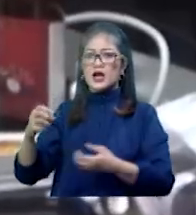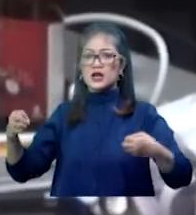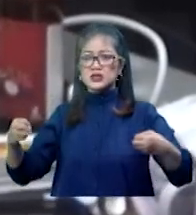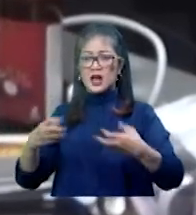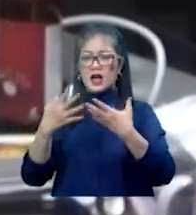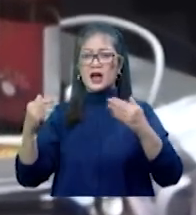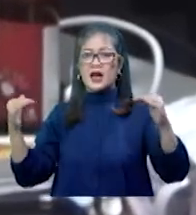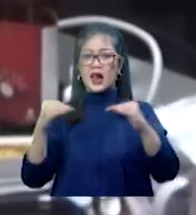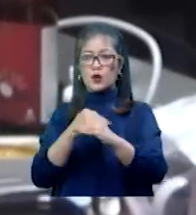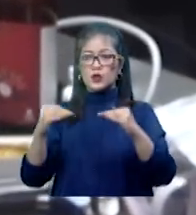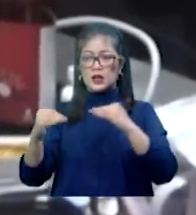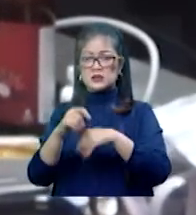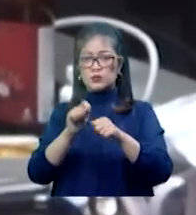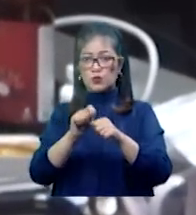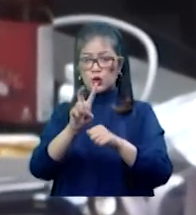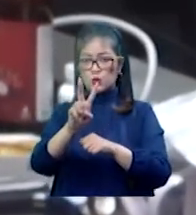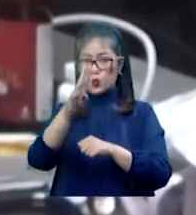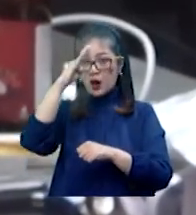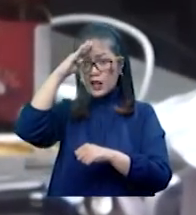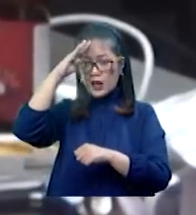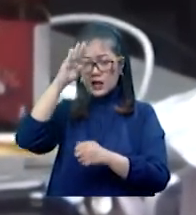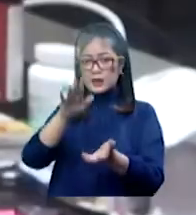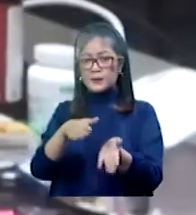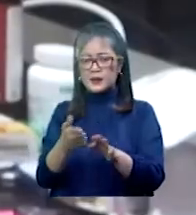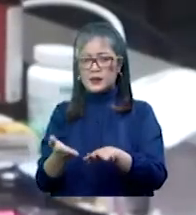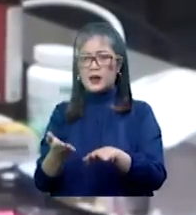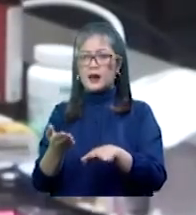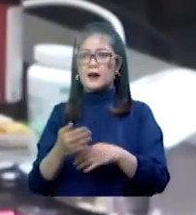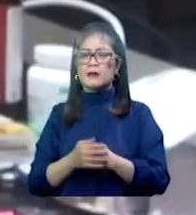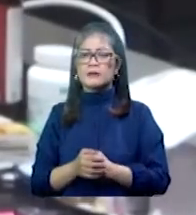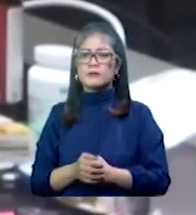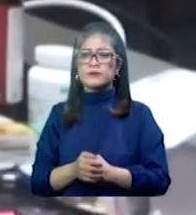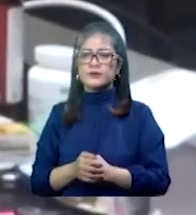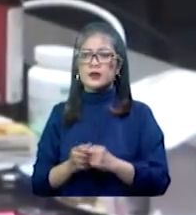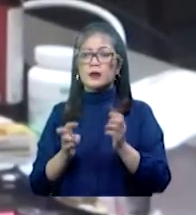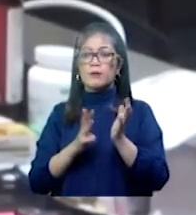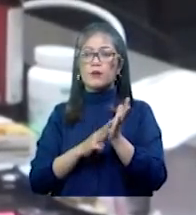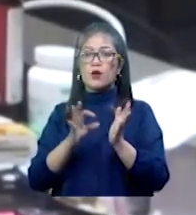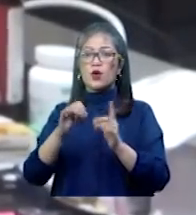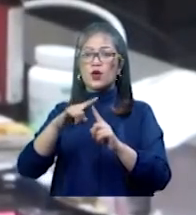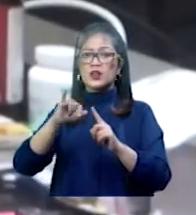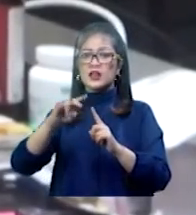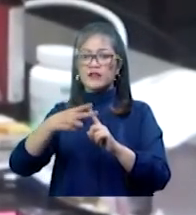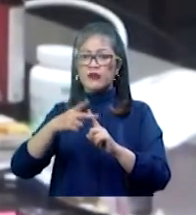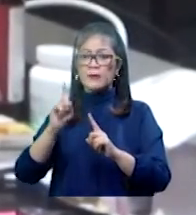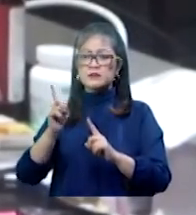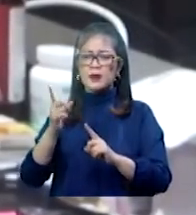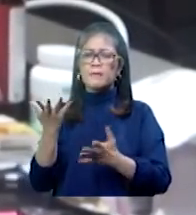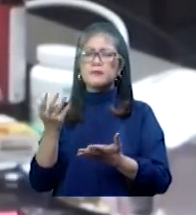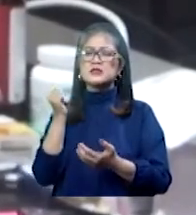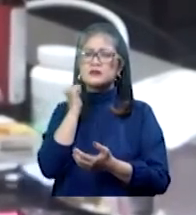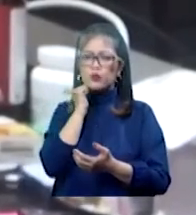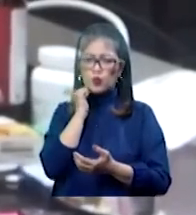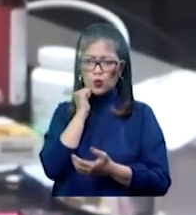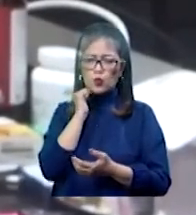mengakibatkan dua orang meninggal dunia. Jadi motifnya ini adalah kecemburuan. Jadi korban adalah mantan